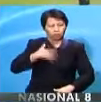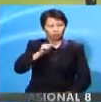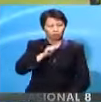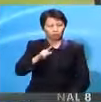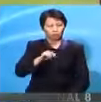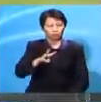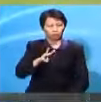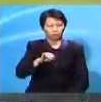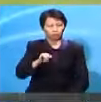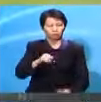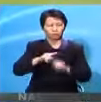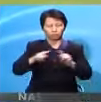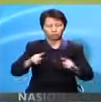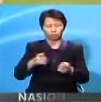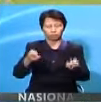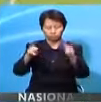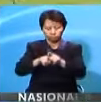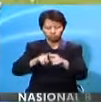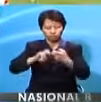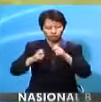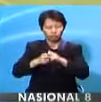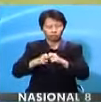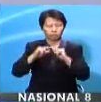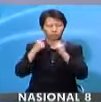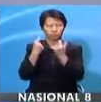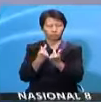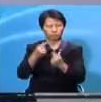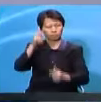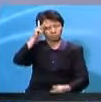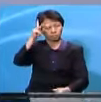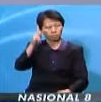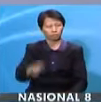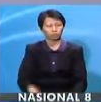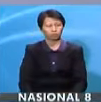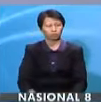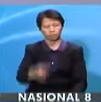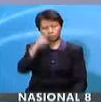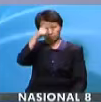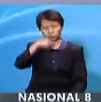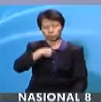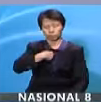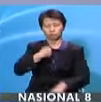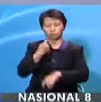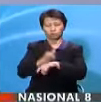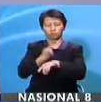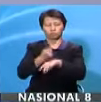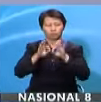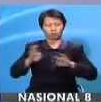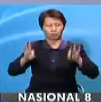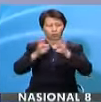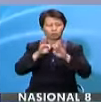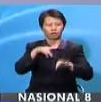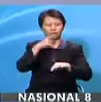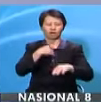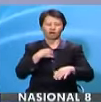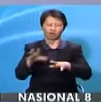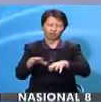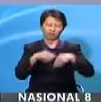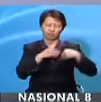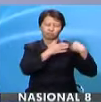Ismail di sebalik isu yang melanda pasukan Kelantan. Bagi saya, tugas adalah penting. Tak kira siapa pemangku ke apa